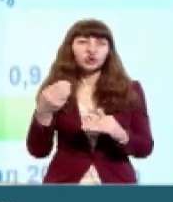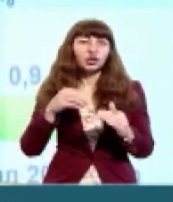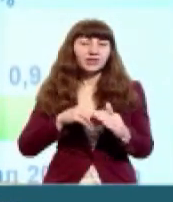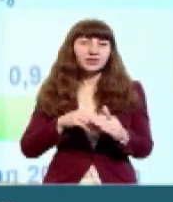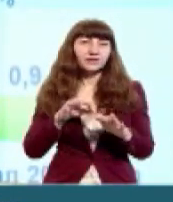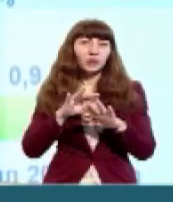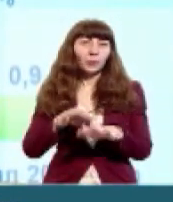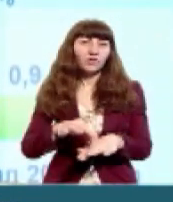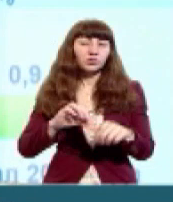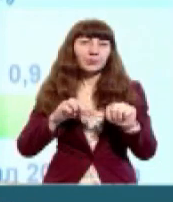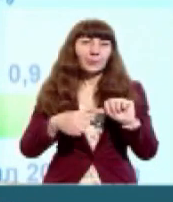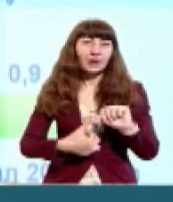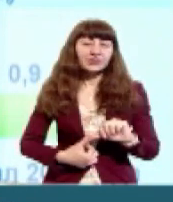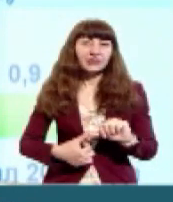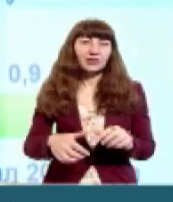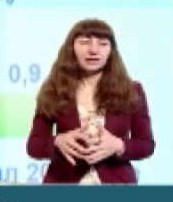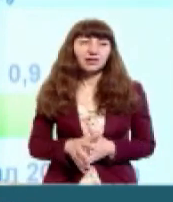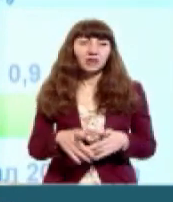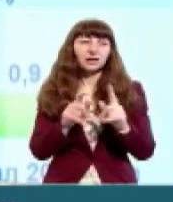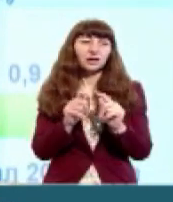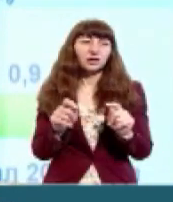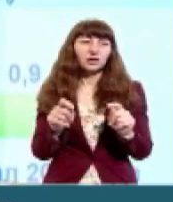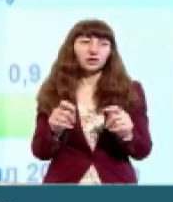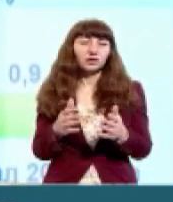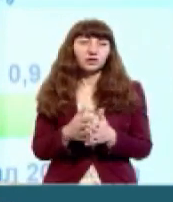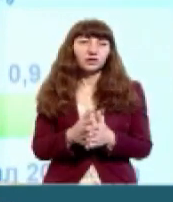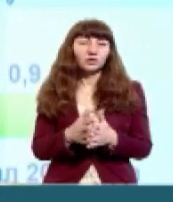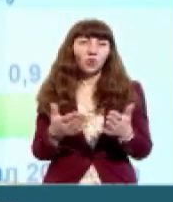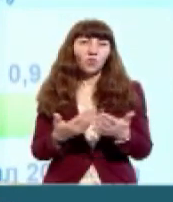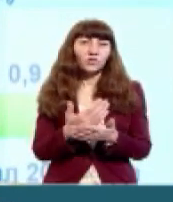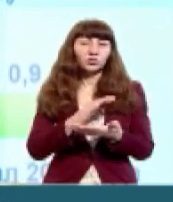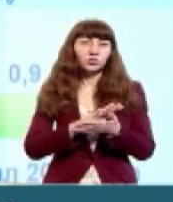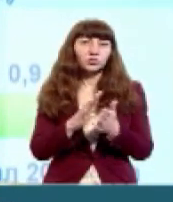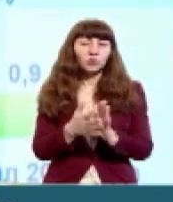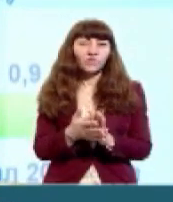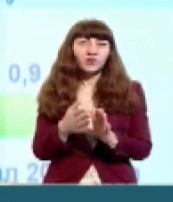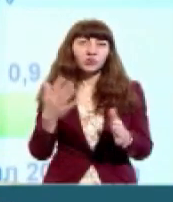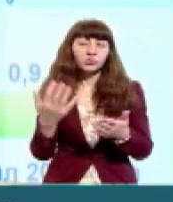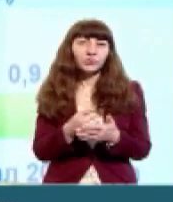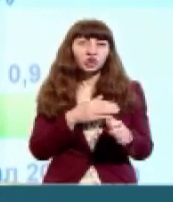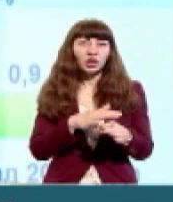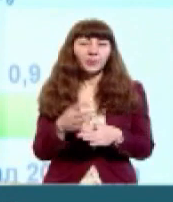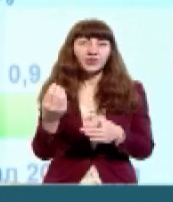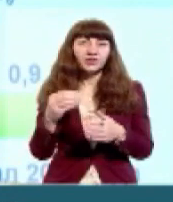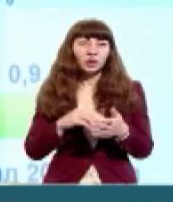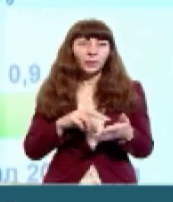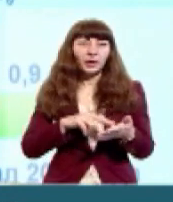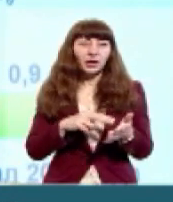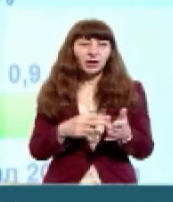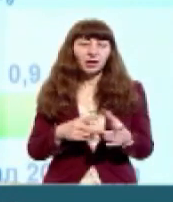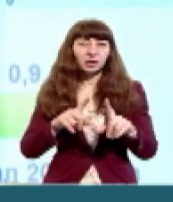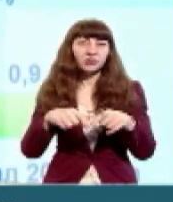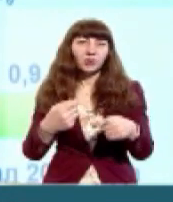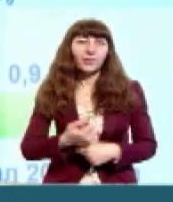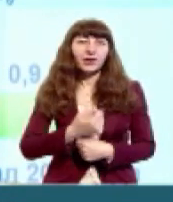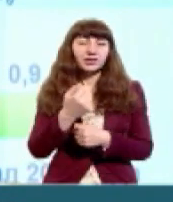инвестиций проводится постоянно, а именно создаются оптимальные условия для успешной реализации инвестиционных проектов, оказывается максимальная